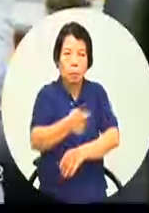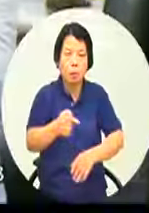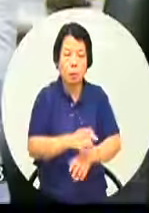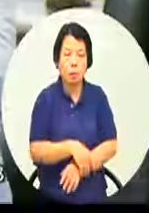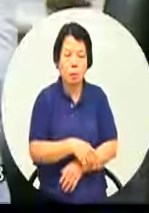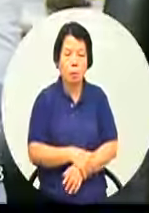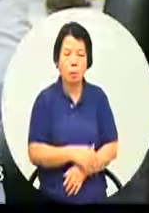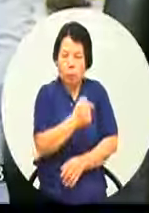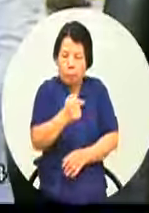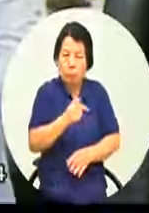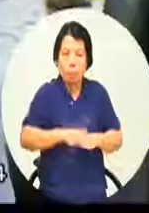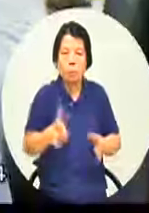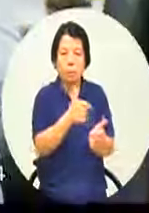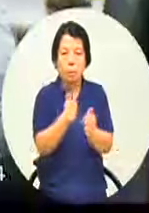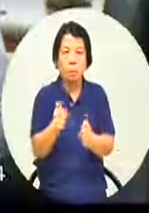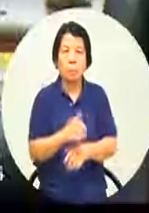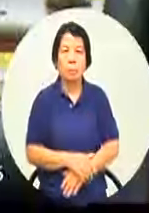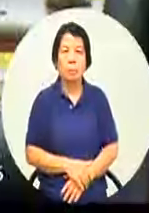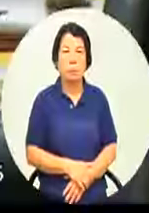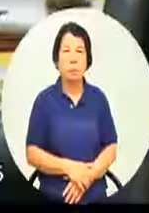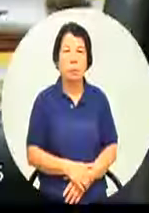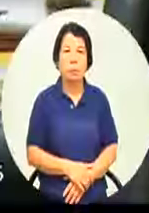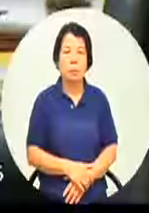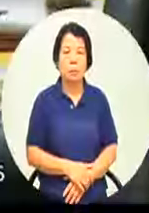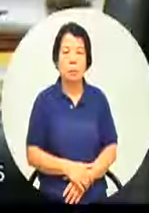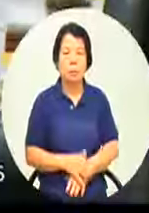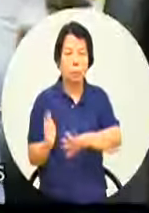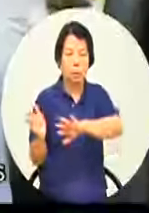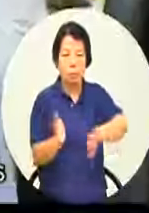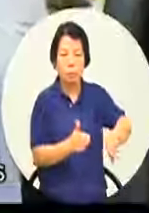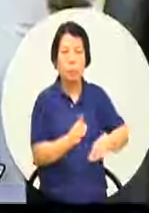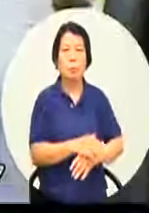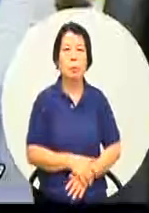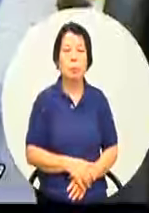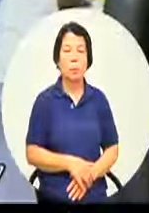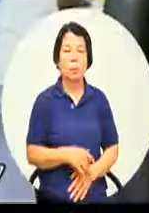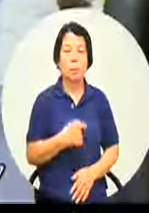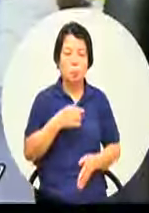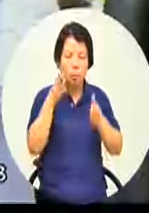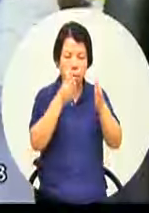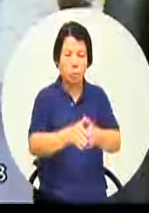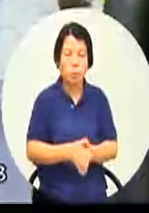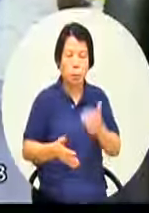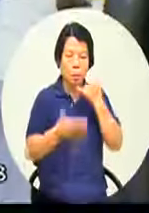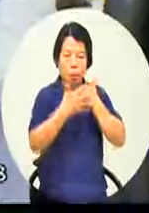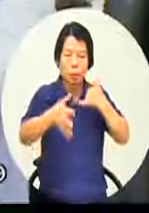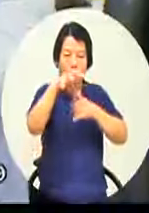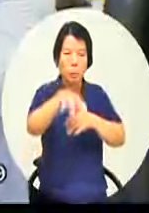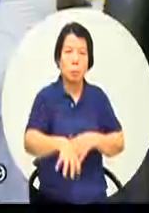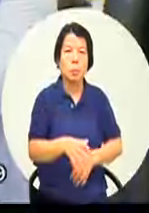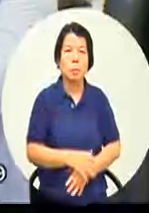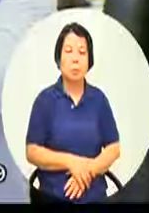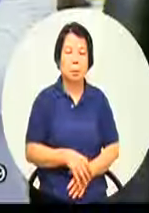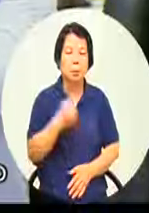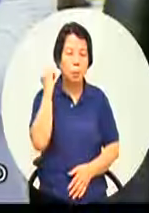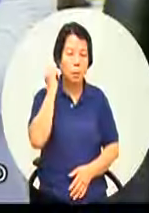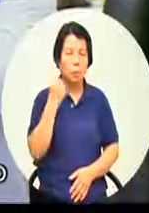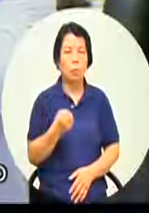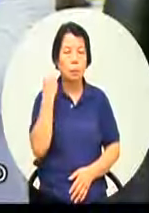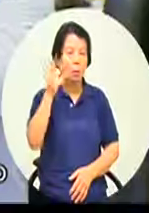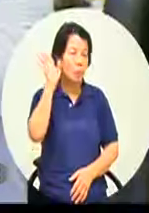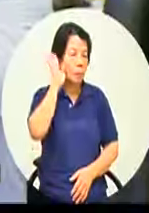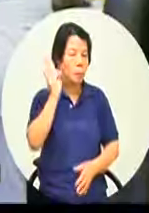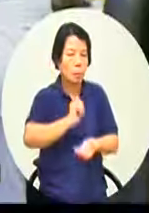辛苦，好，谢谢。来，另外本席在针对我们的海洋局一个新闻报道你